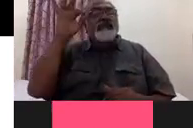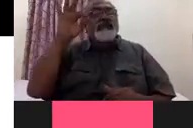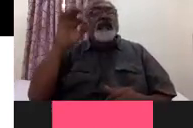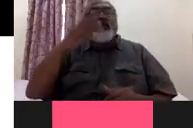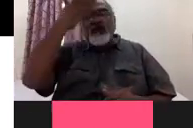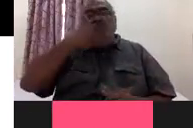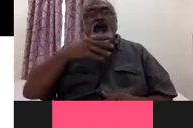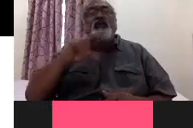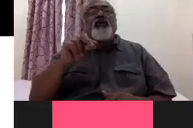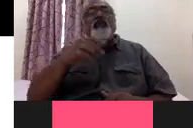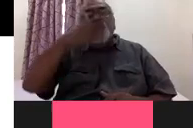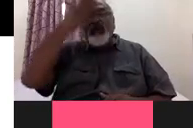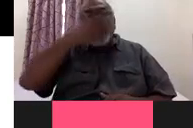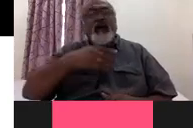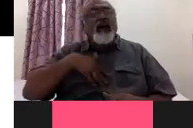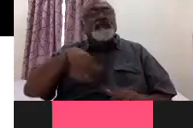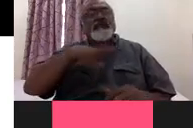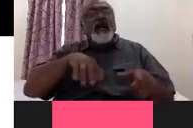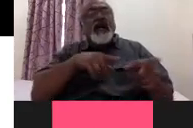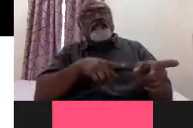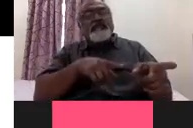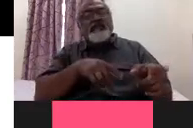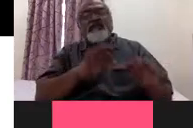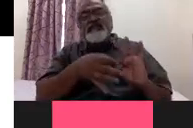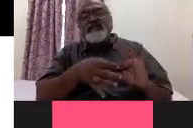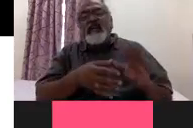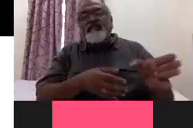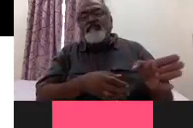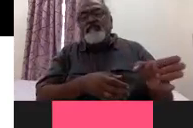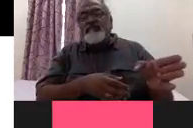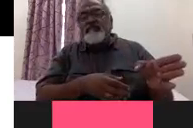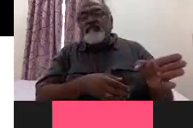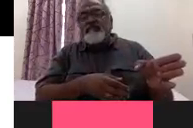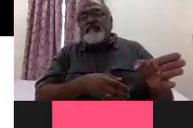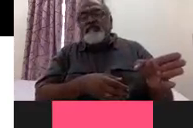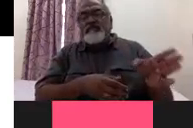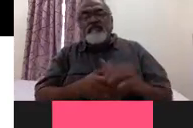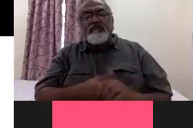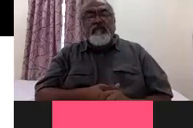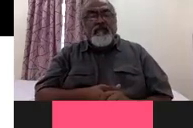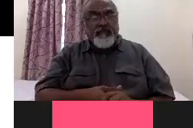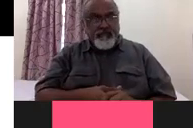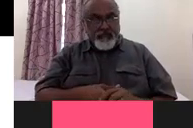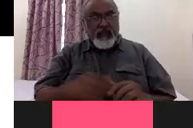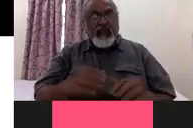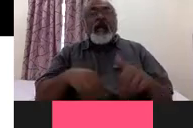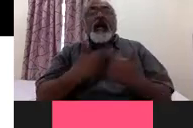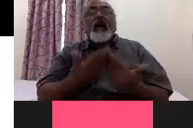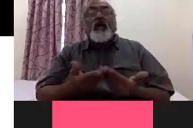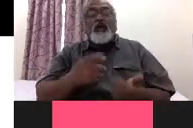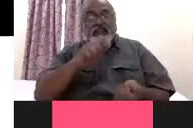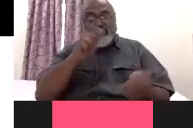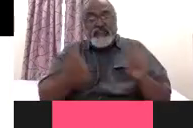reasons they should be here or they should not? Or dusra sawal Umang, how do we transfer? So